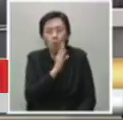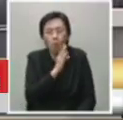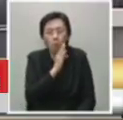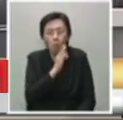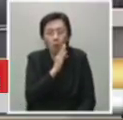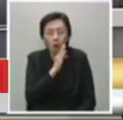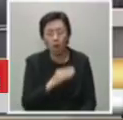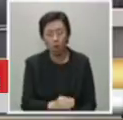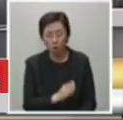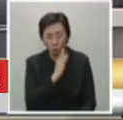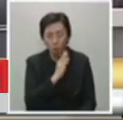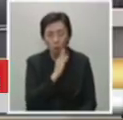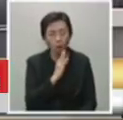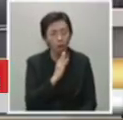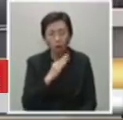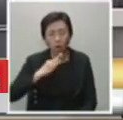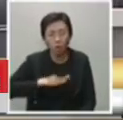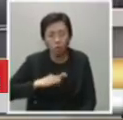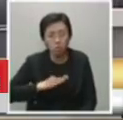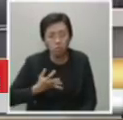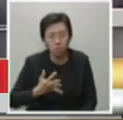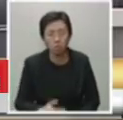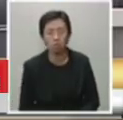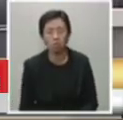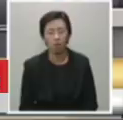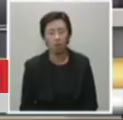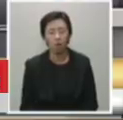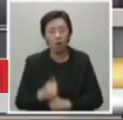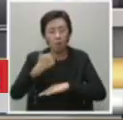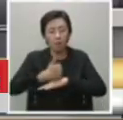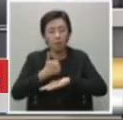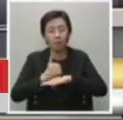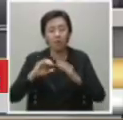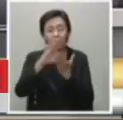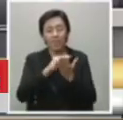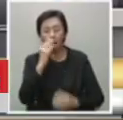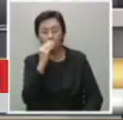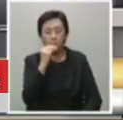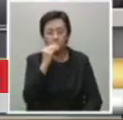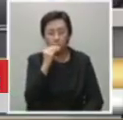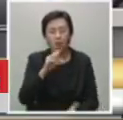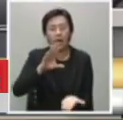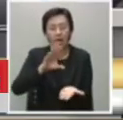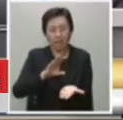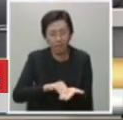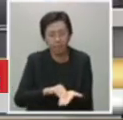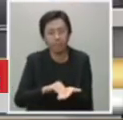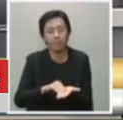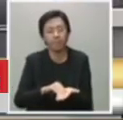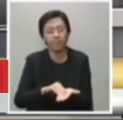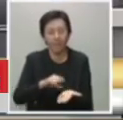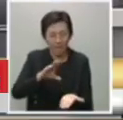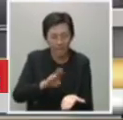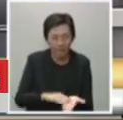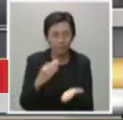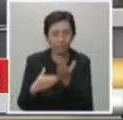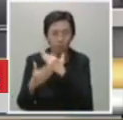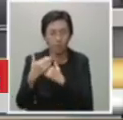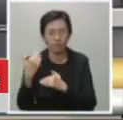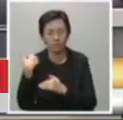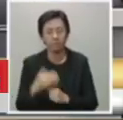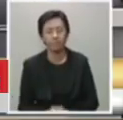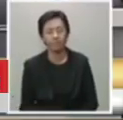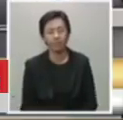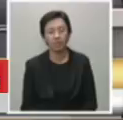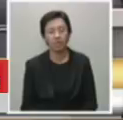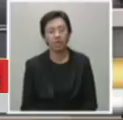ไม่รู้สึกตัวนะครับแต่การเป็นผู้นำประเทศเนี่ยพอท่านพูดปุ๊บมันจะถูกบันทึกเป็นประวัติศาสตร์ครับเพื่อสมาชิกฉาย